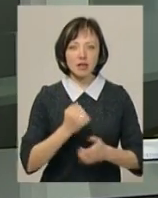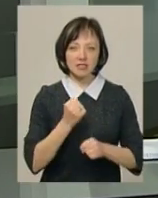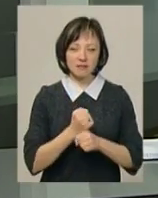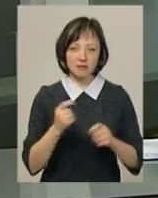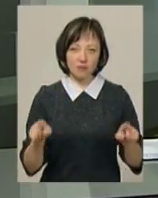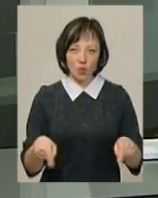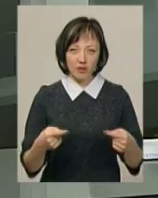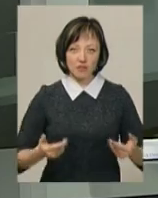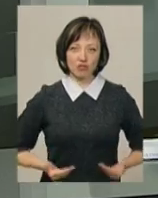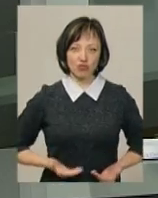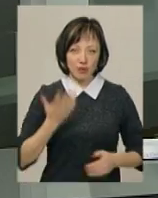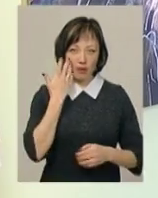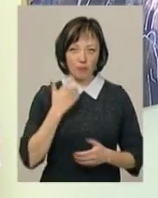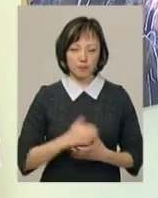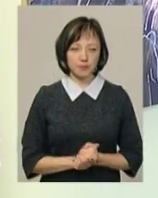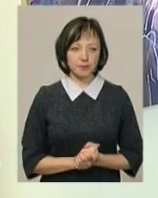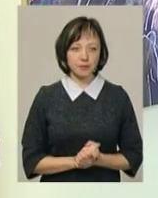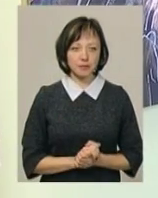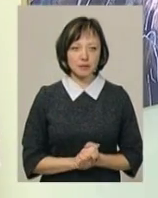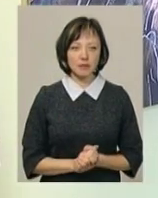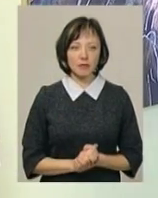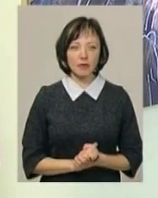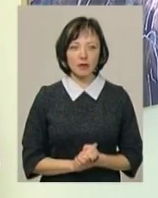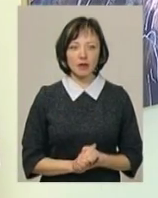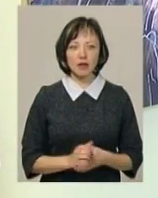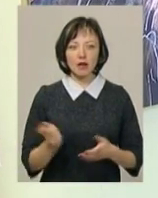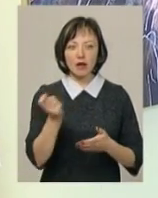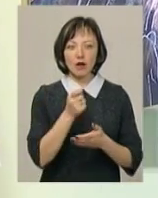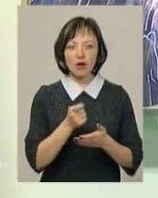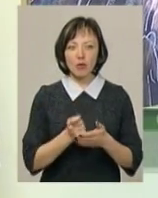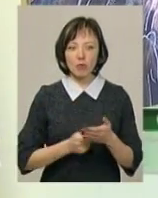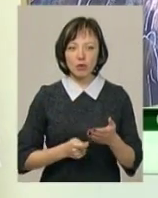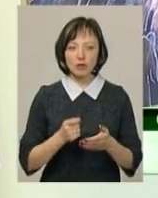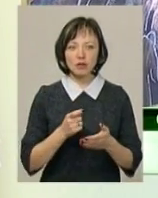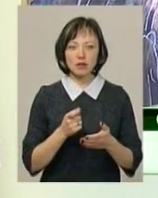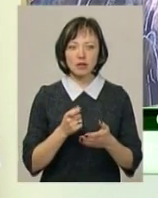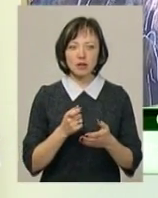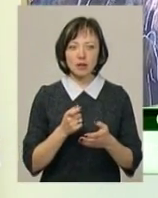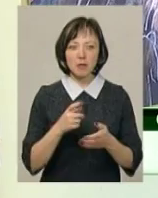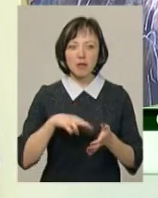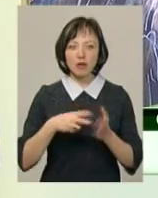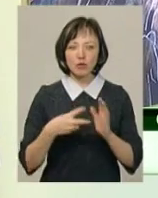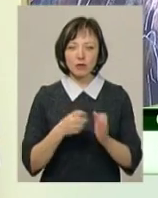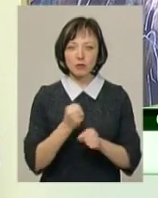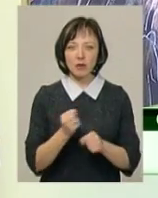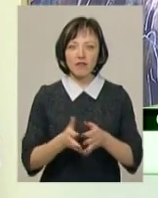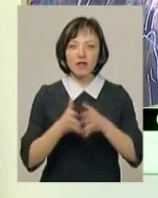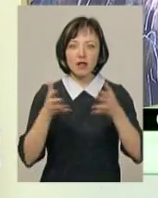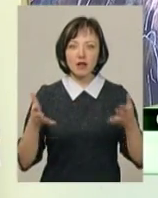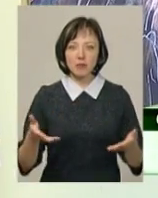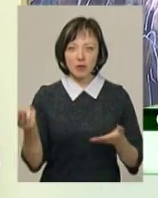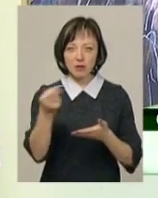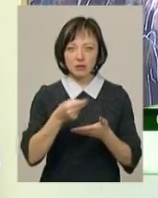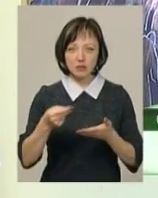за життя. «Вони були створені як ескізи і планувало він зробити їх великими живописними,